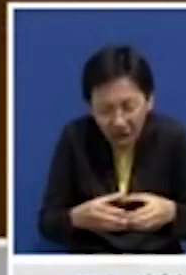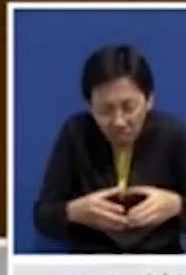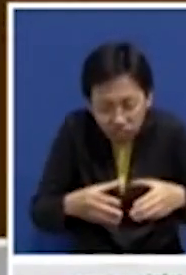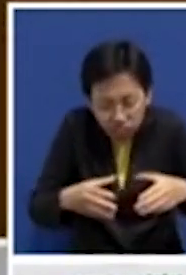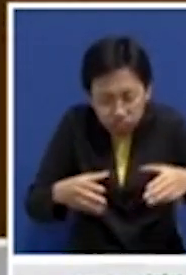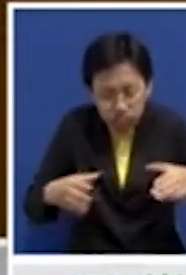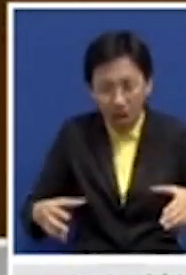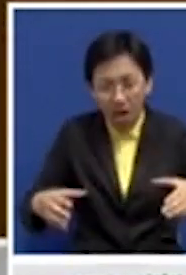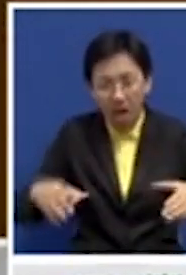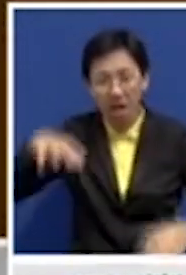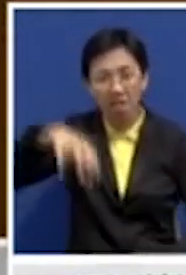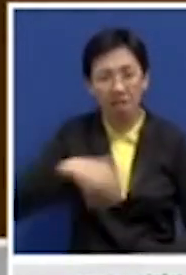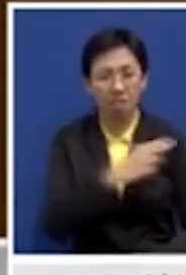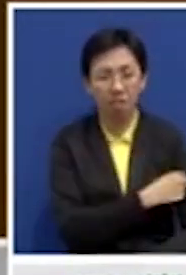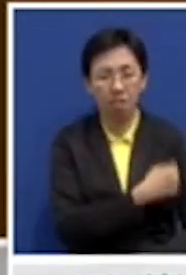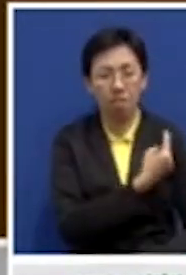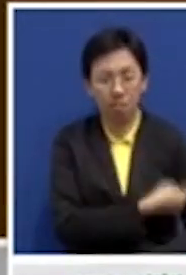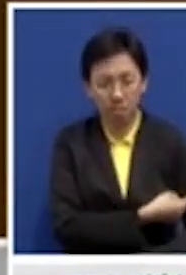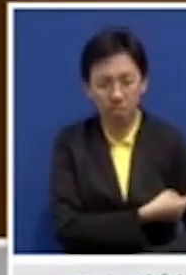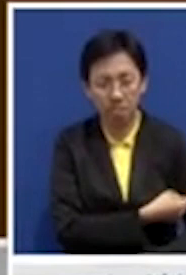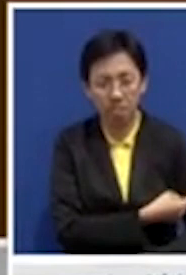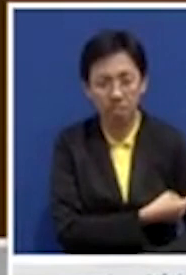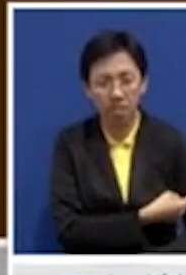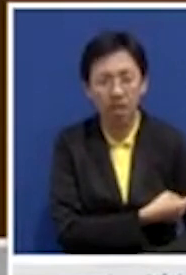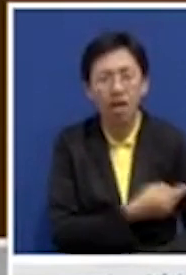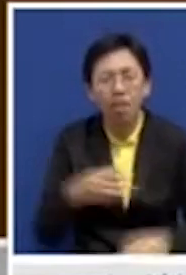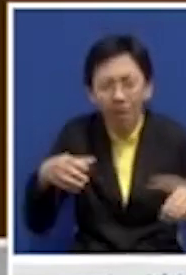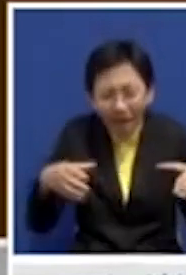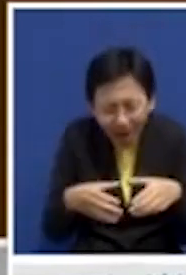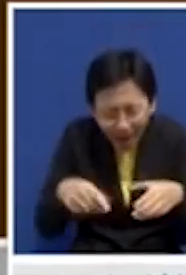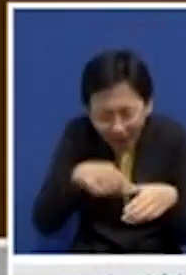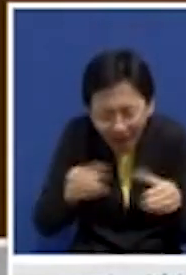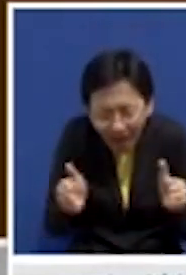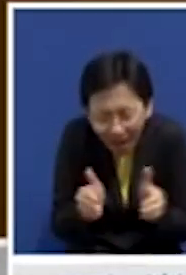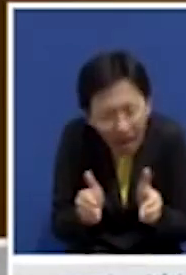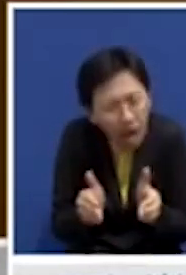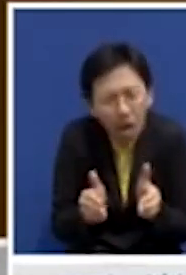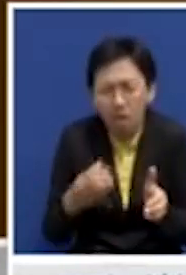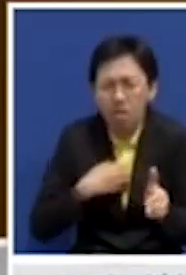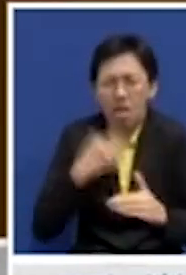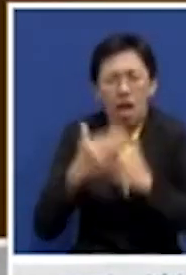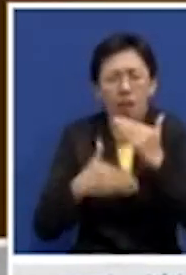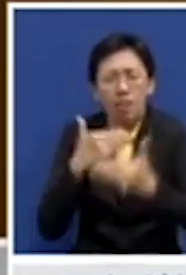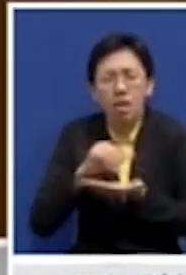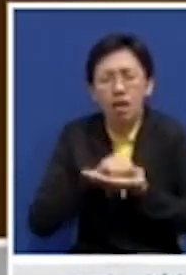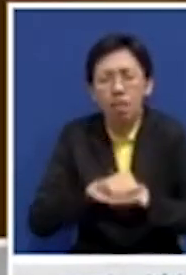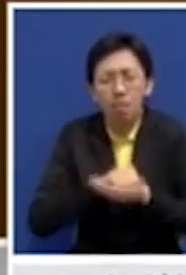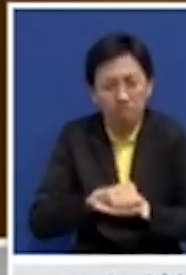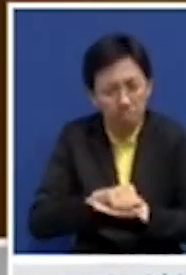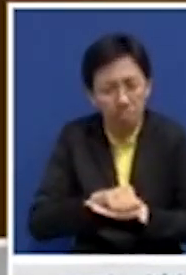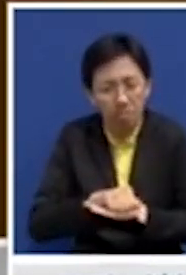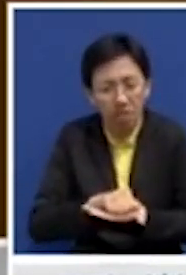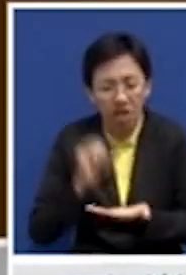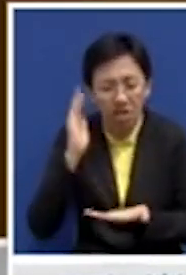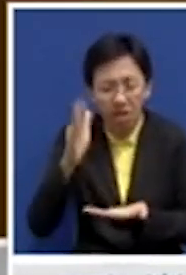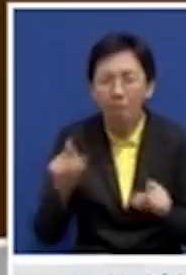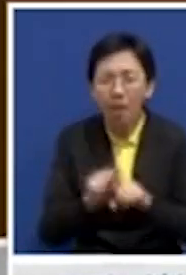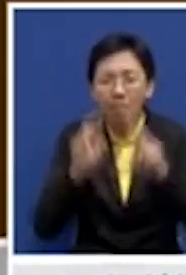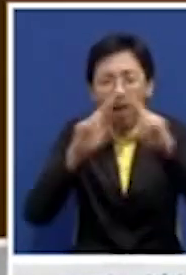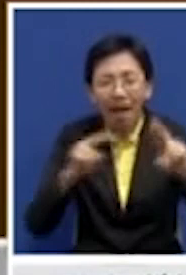ถึงแม้ว่าจะยังเป็นสภาพเหมือนสถานีอนามัยแต่ก็ต้องมีการยกระดับให้เป็นเหมือนค